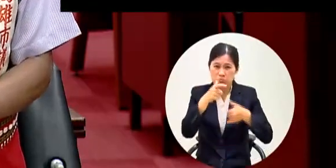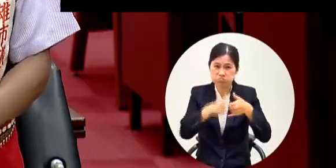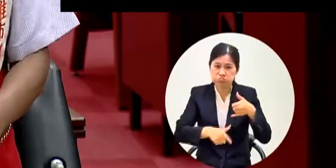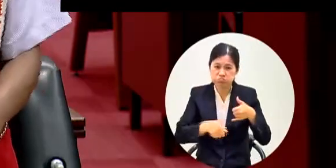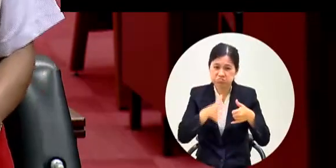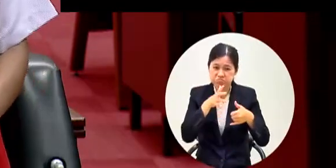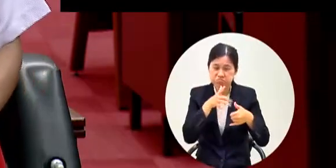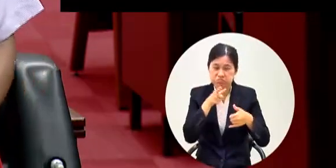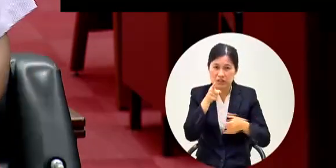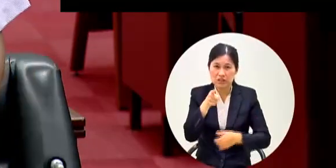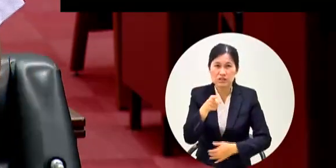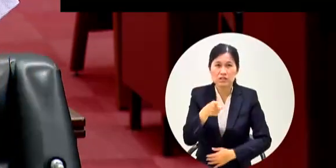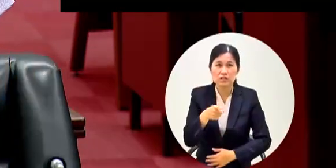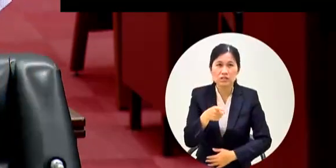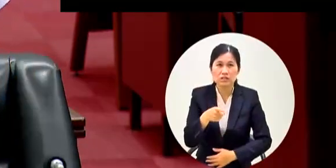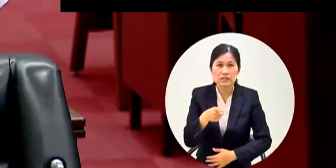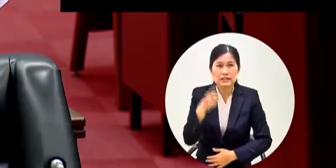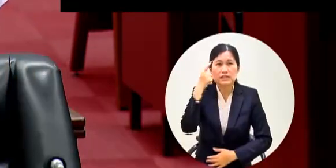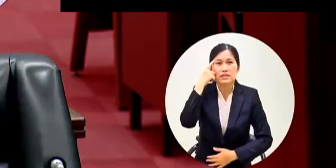解，